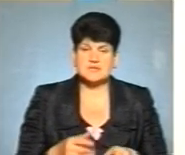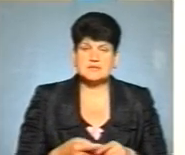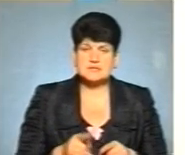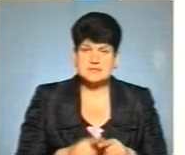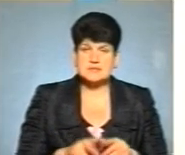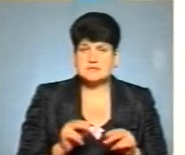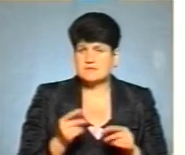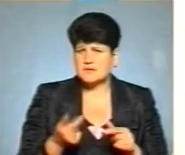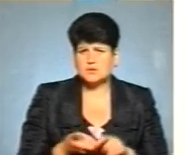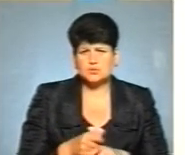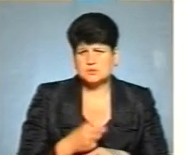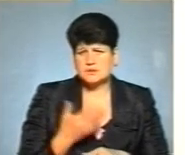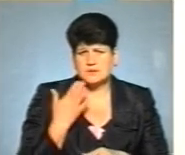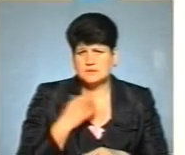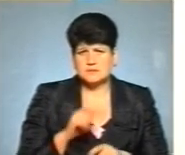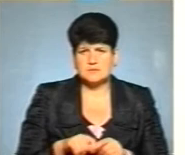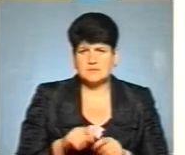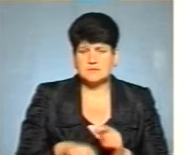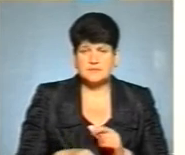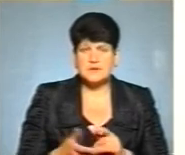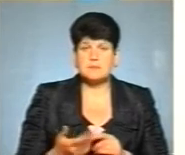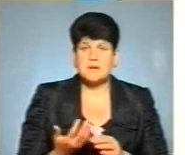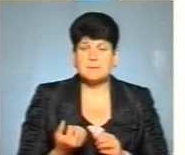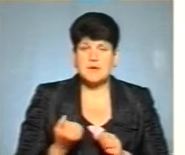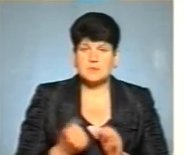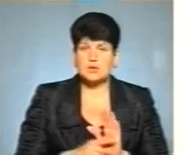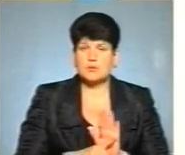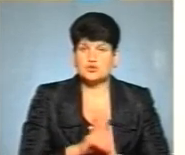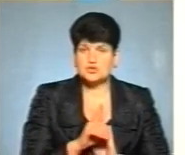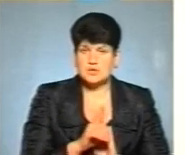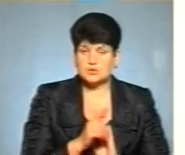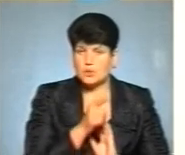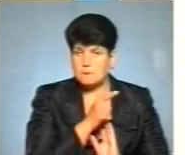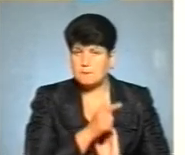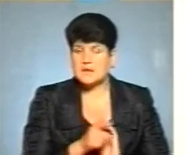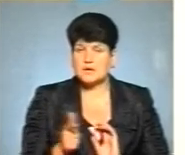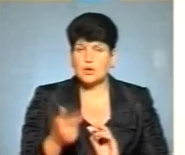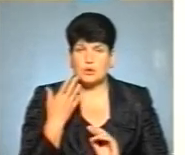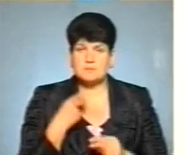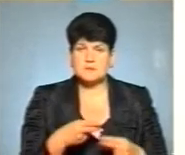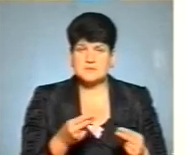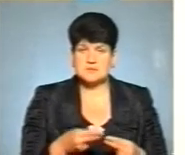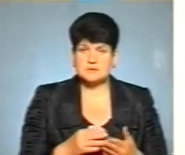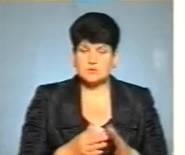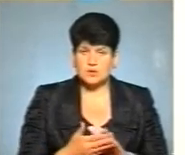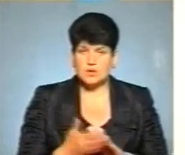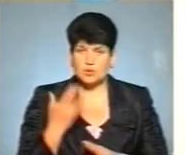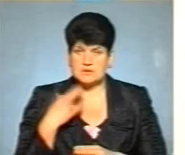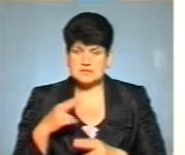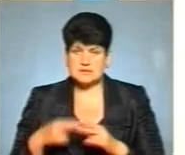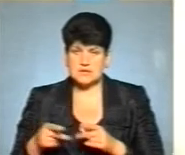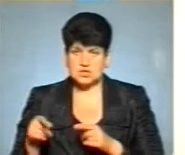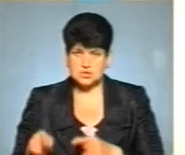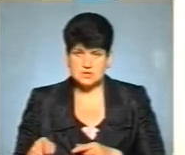дуже просто перевіряється, тобто це не є голий популізм. Ми беремо на початок періоду, коли ми підписали меморандум, і на кінець періоду, коли він закінчується